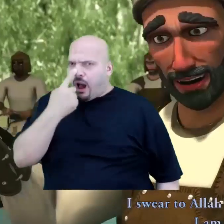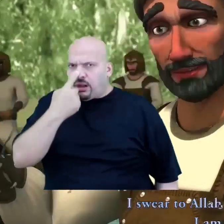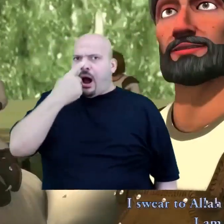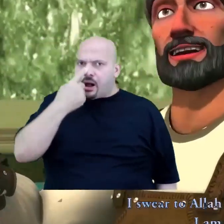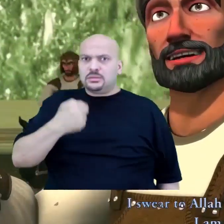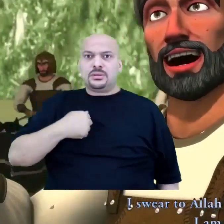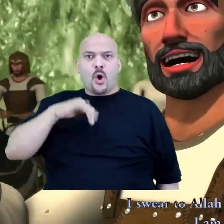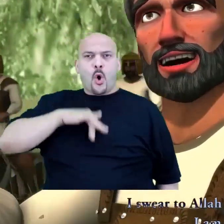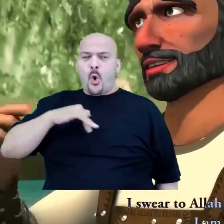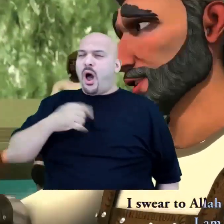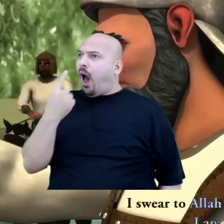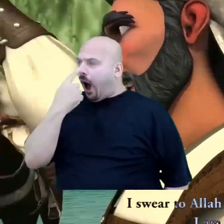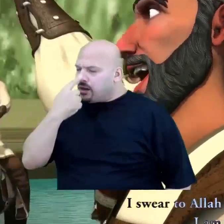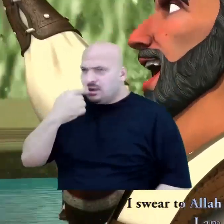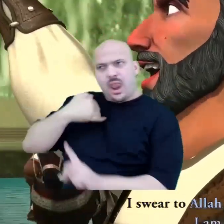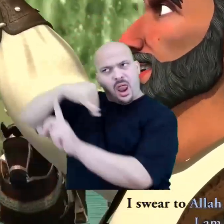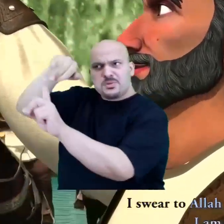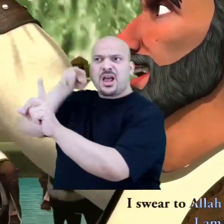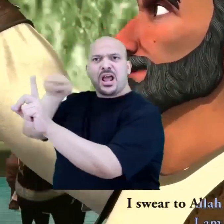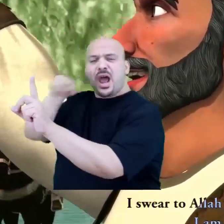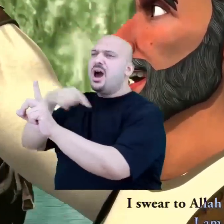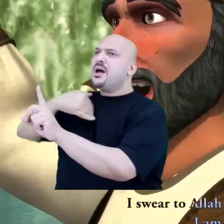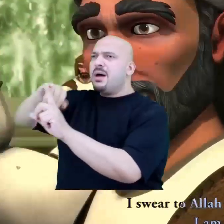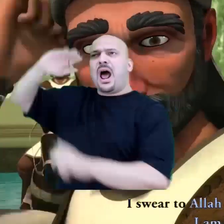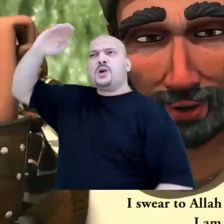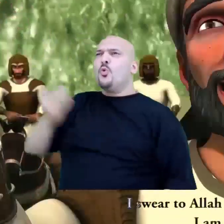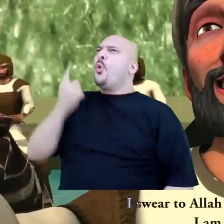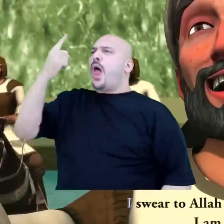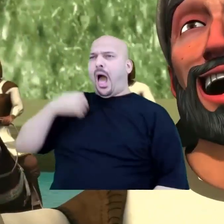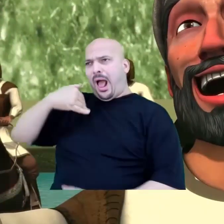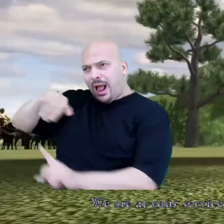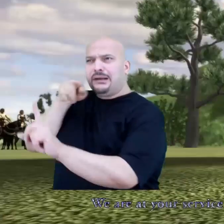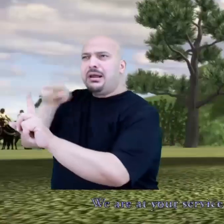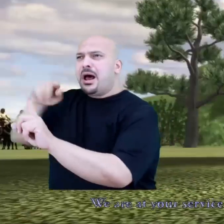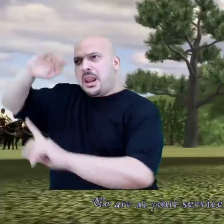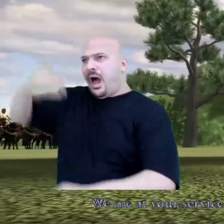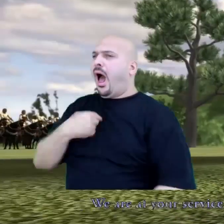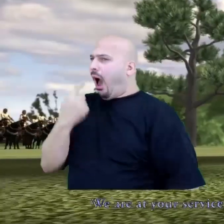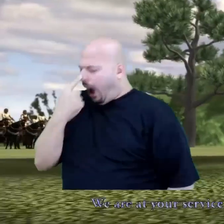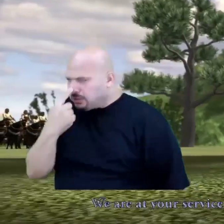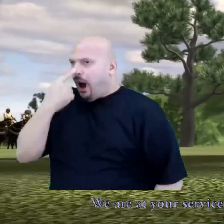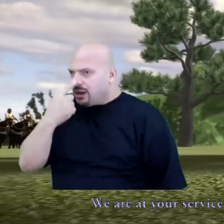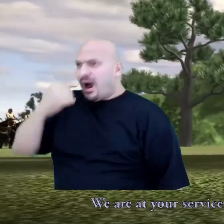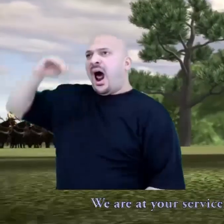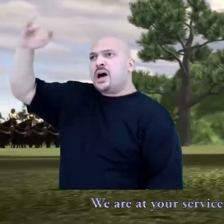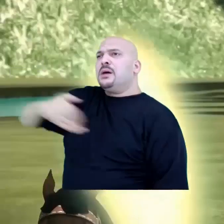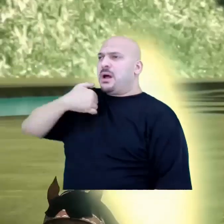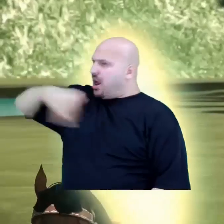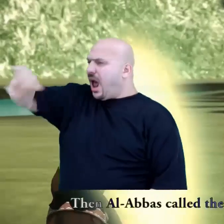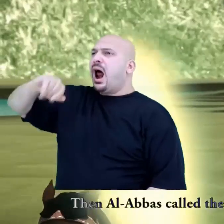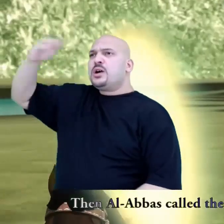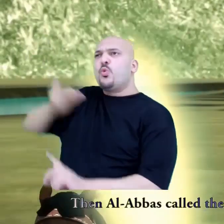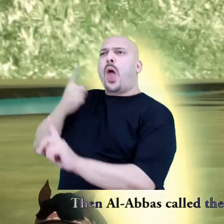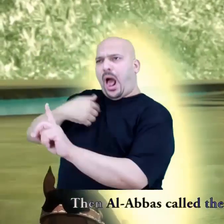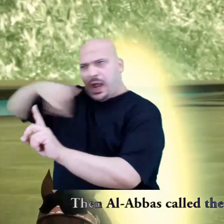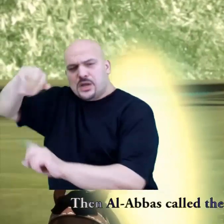وأطعنا. لبيك يا رسول الله، لبيك يا رسول الله، لبيك يا رسول الله.